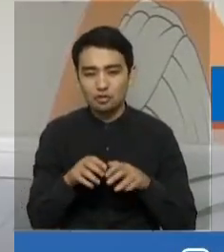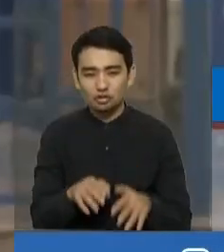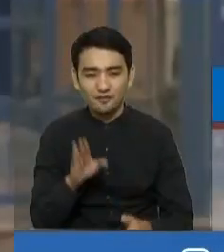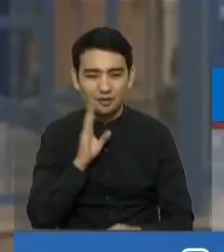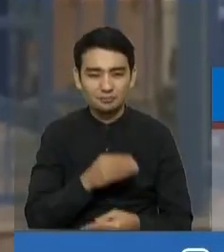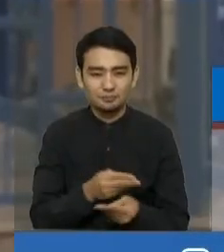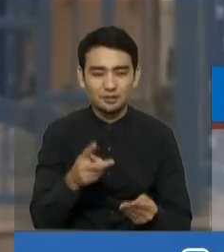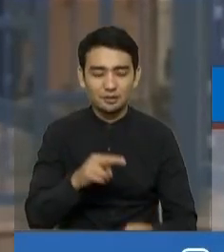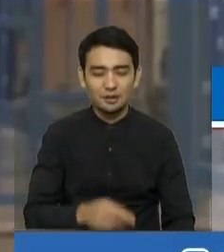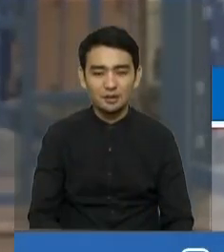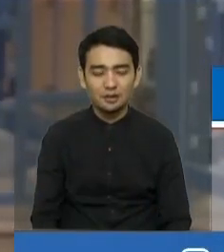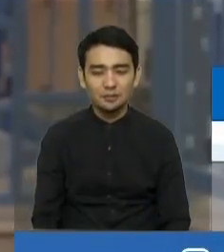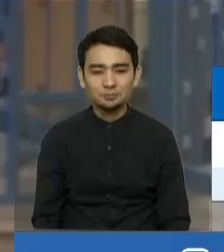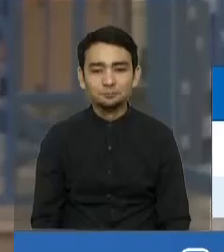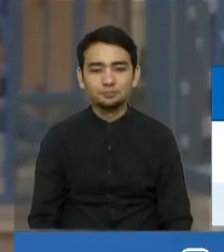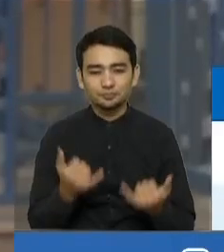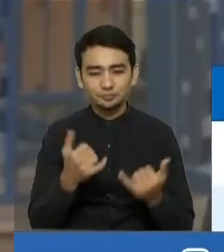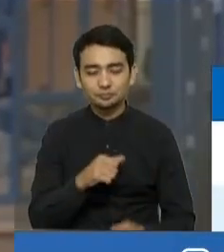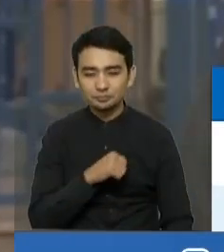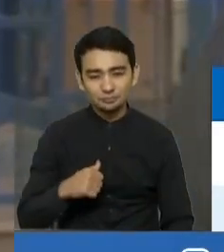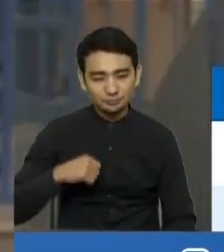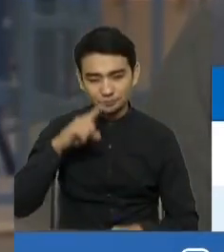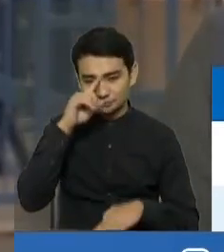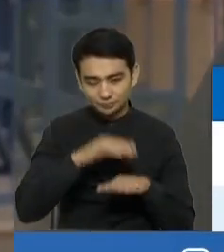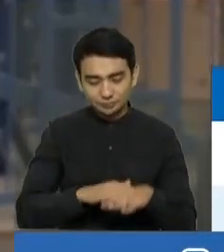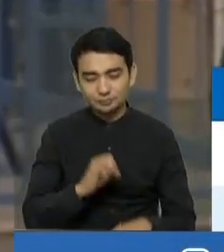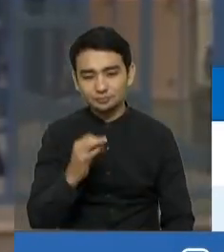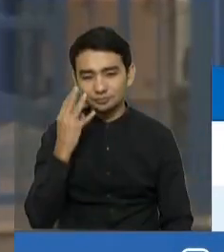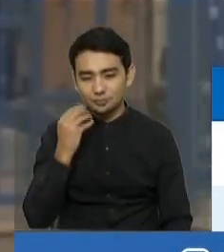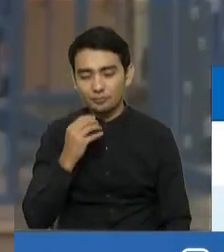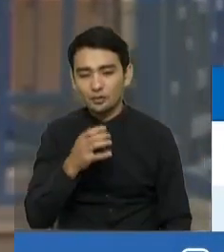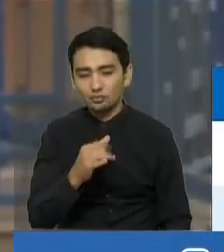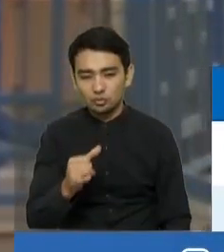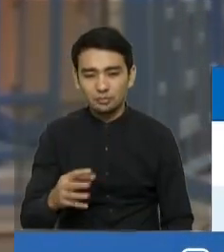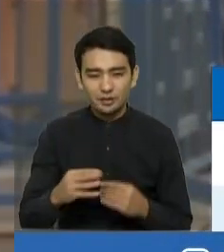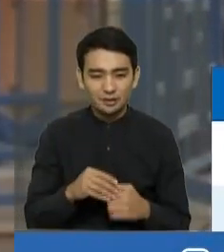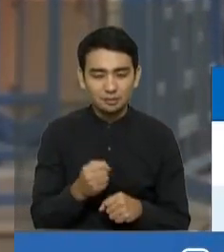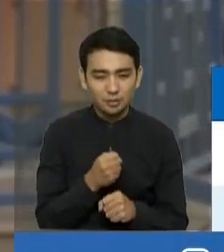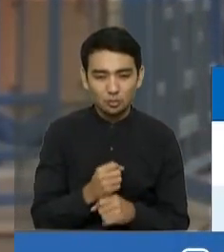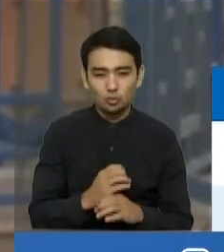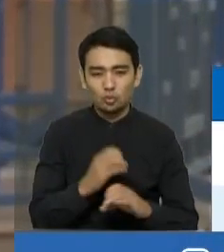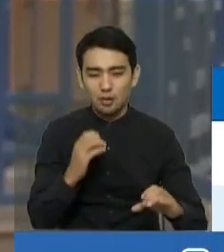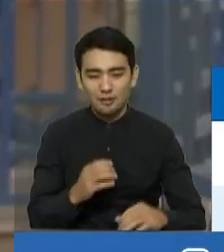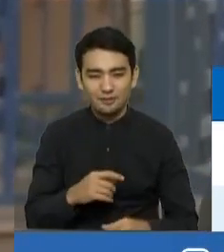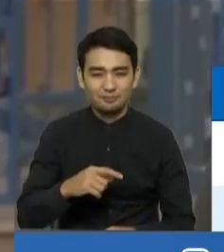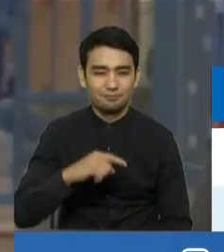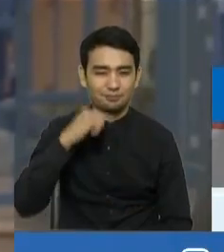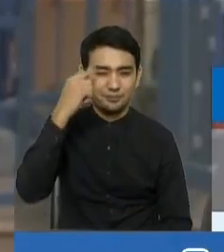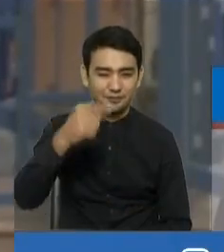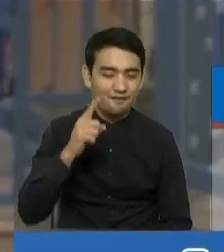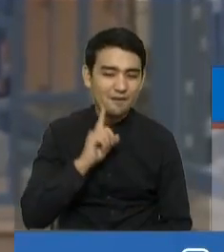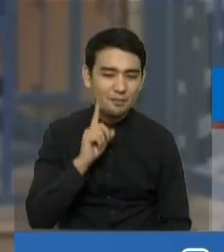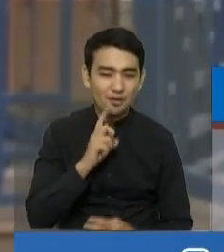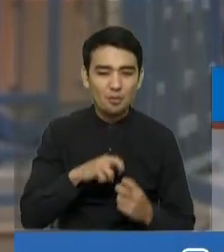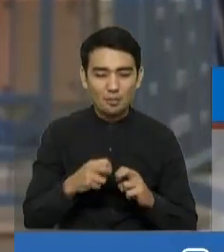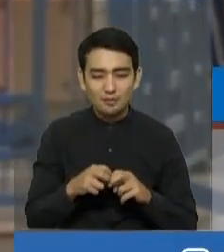воды. Сейчас силами Акимата и Алматы-Су мы сделали воздушку, то есть пустили трубу сверху. Это временное решение